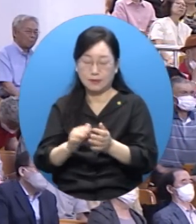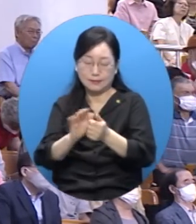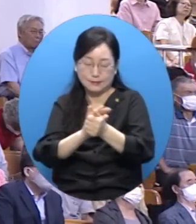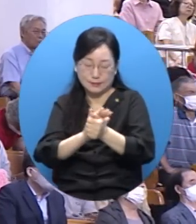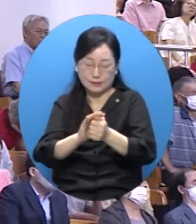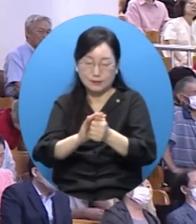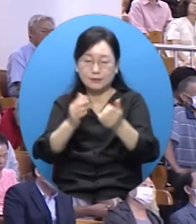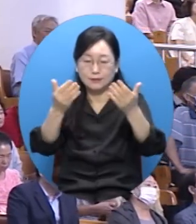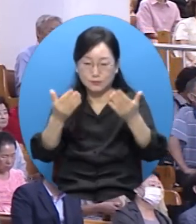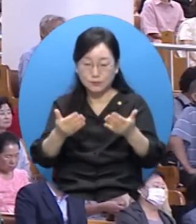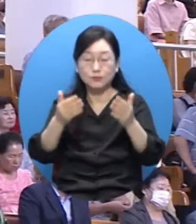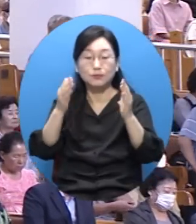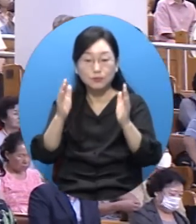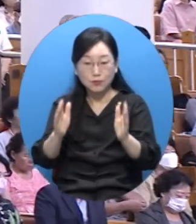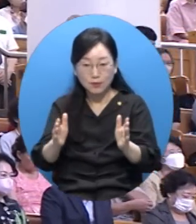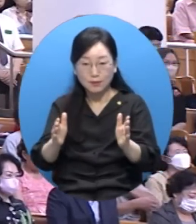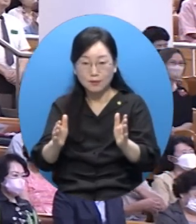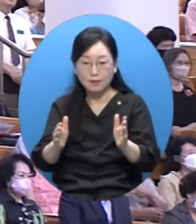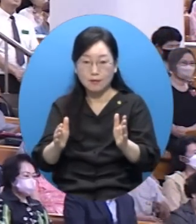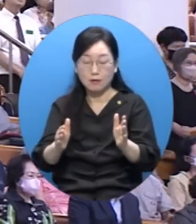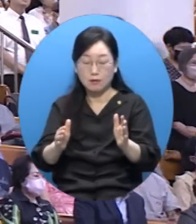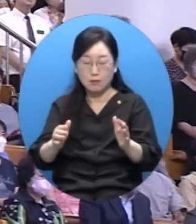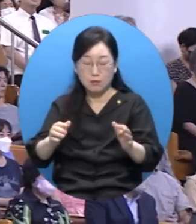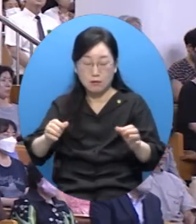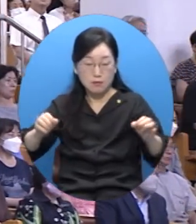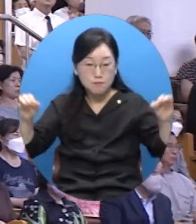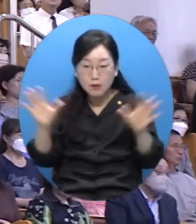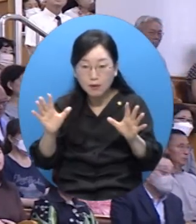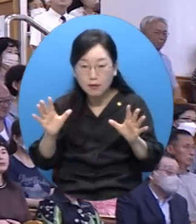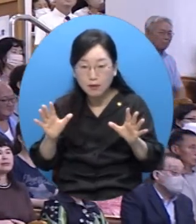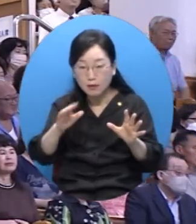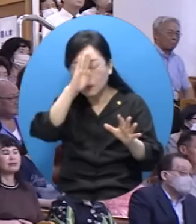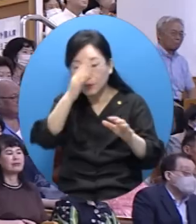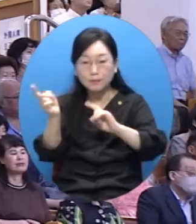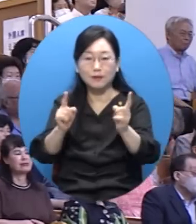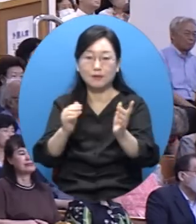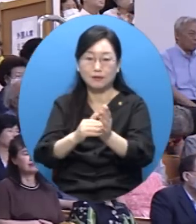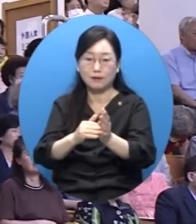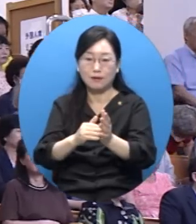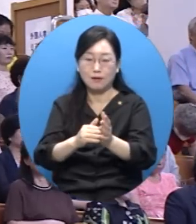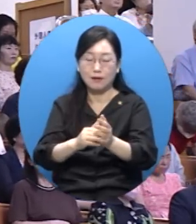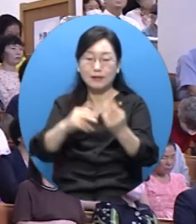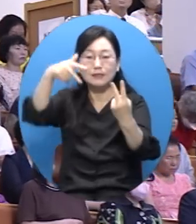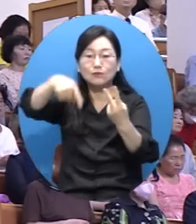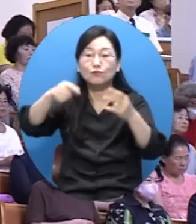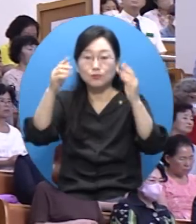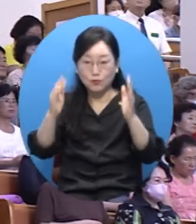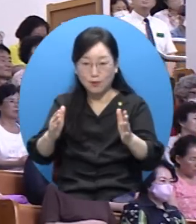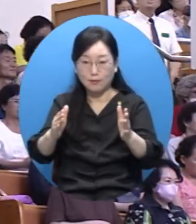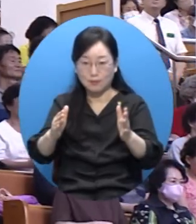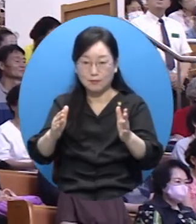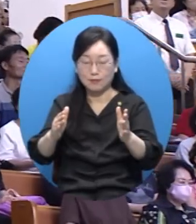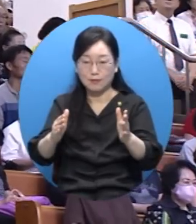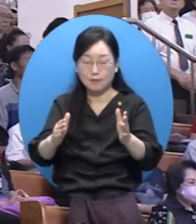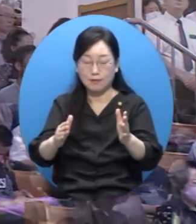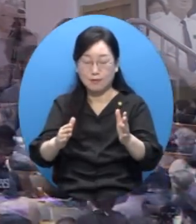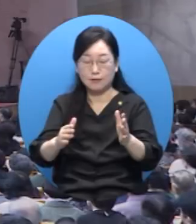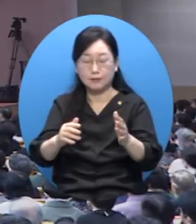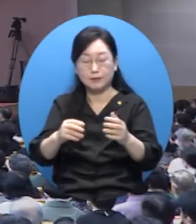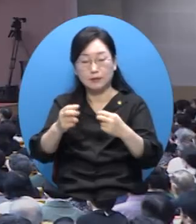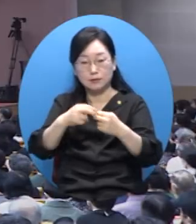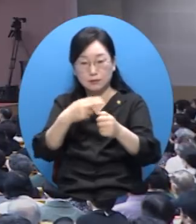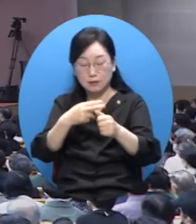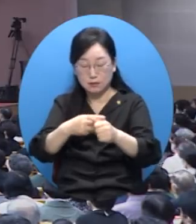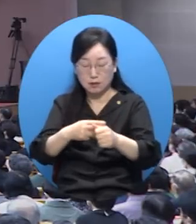받는 동안에 급속도로 좋아졌습니다. 이 고통스러운 방사선을 2주간 받은 후에 담당 의사 와서 모든